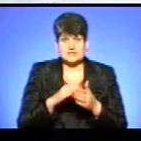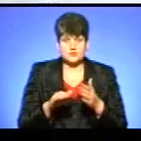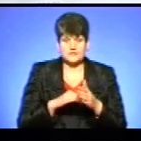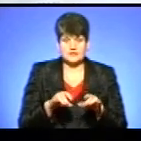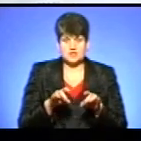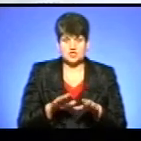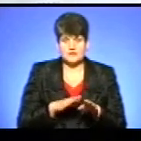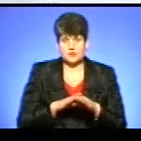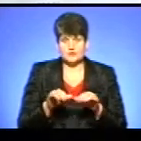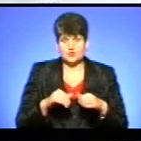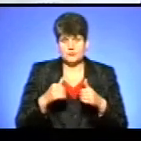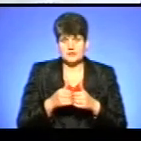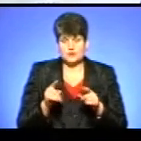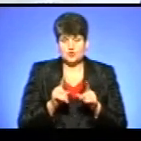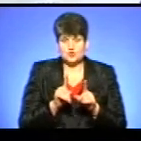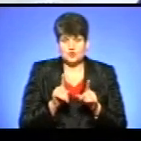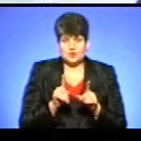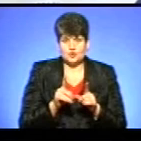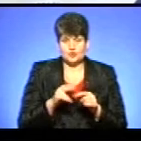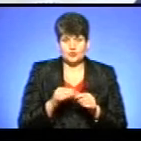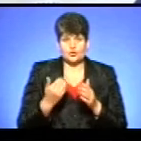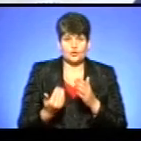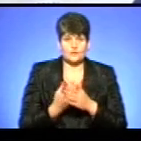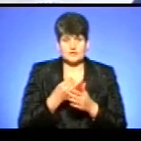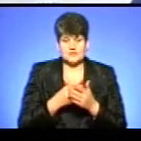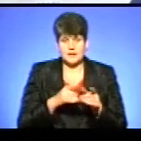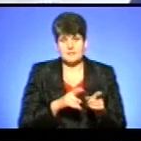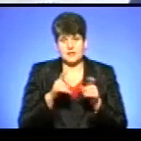рішення виконавчого комітету щодо нових